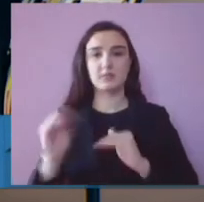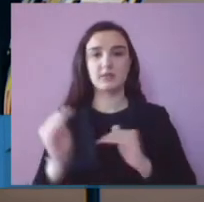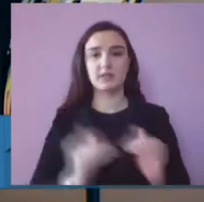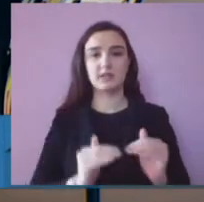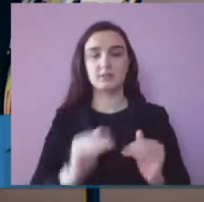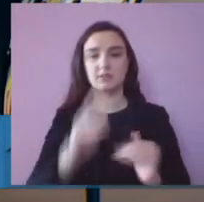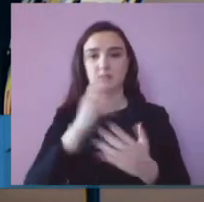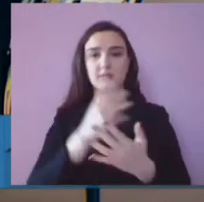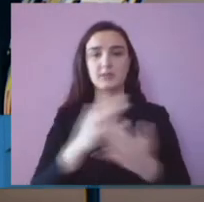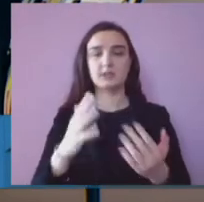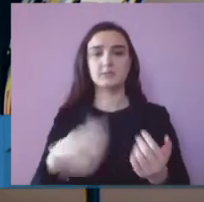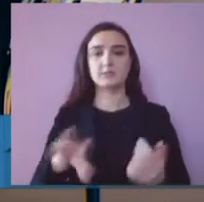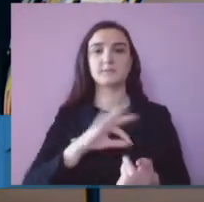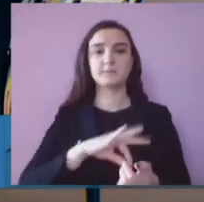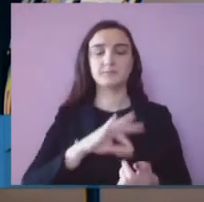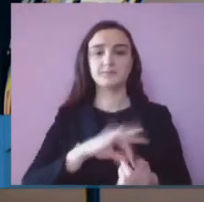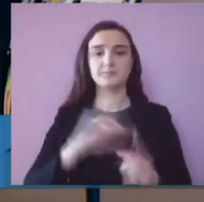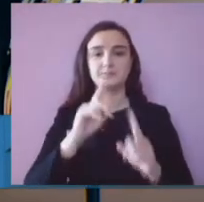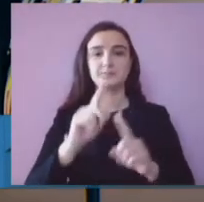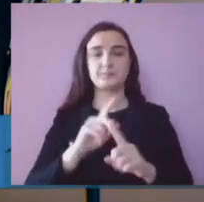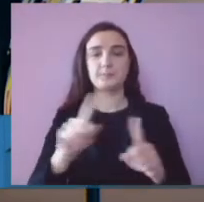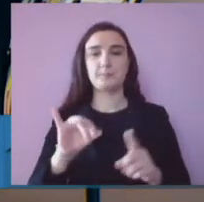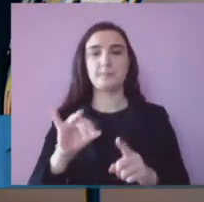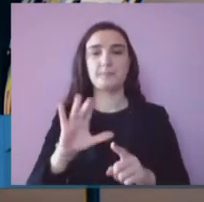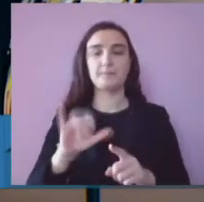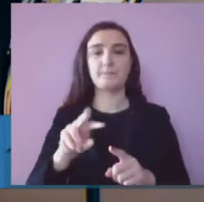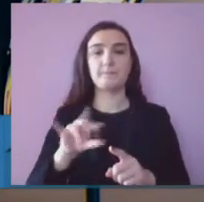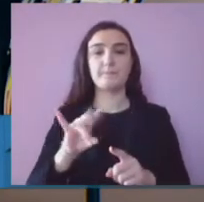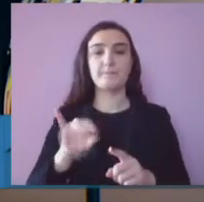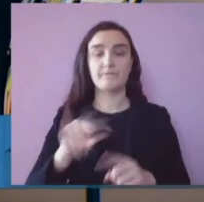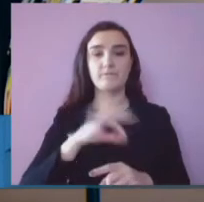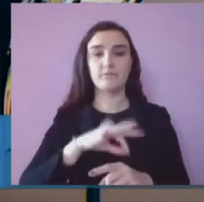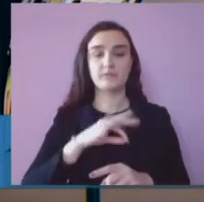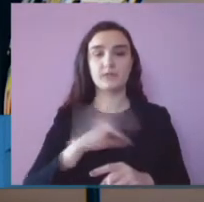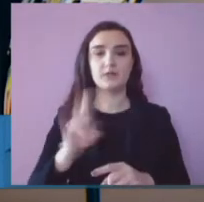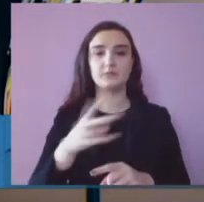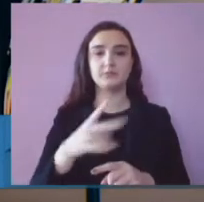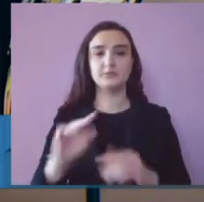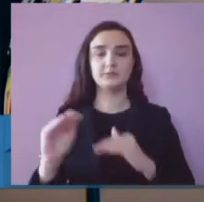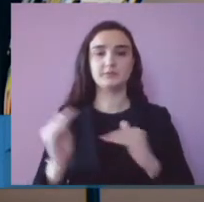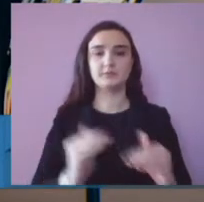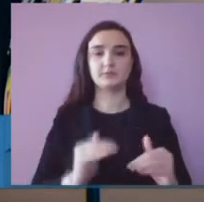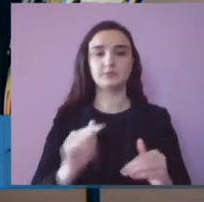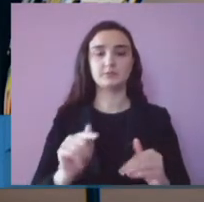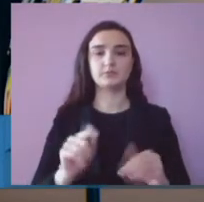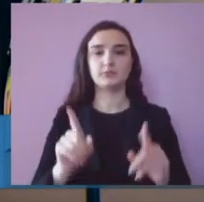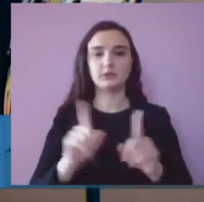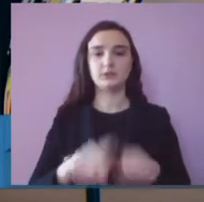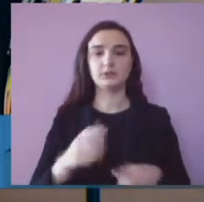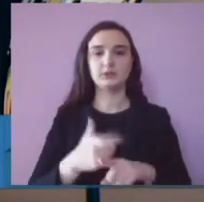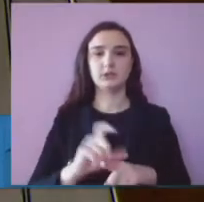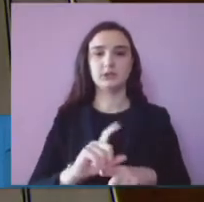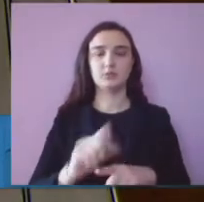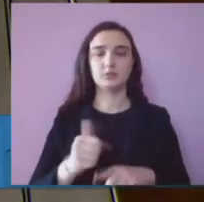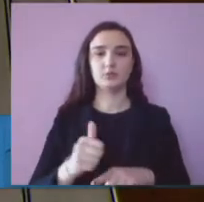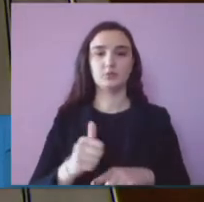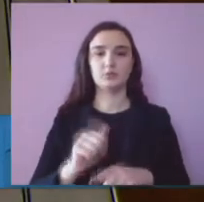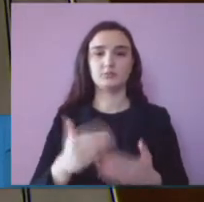პრეპარატებს, ხმაროს განსაკუთრებით ინსულინის პრეპარატებს, არ უნდა დავაქვეითოთ ისე ძალიან, როგორც ვთქვა,